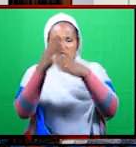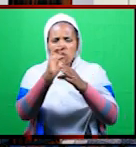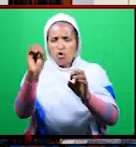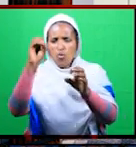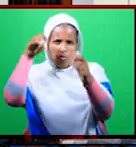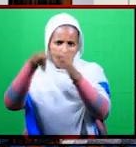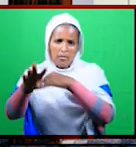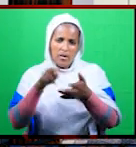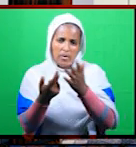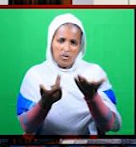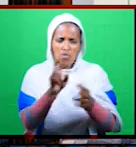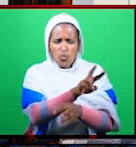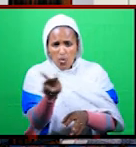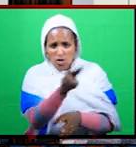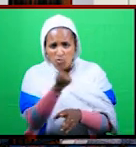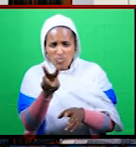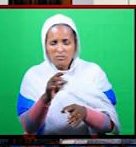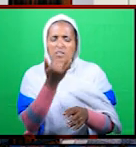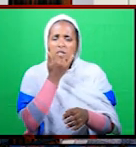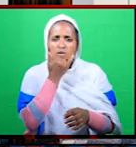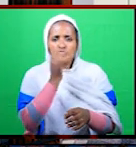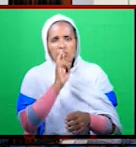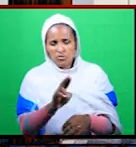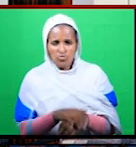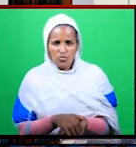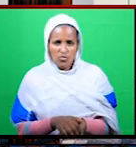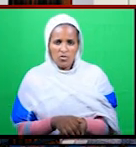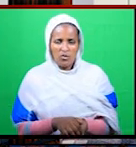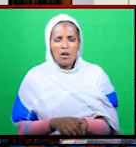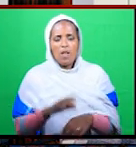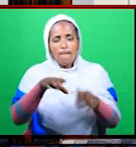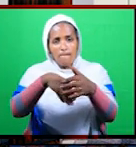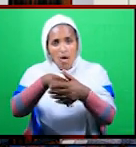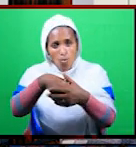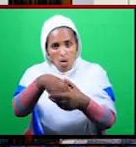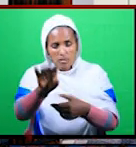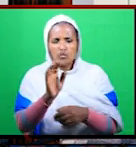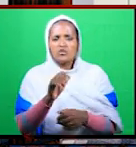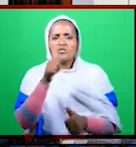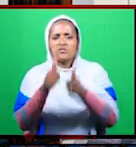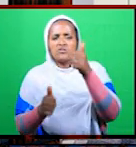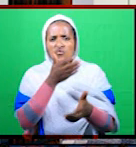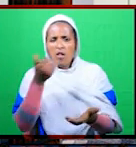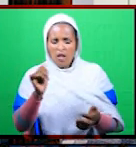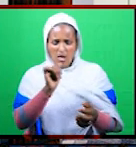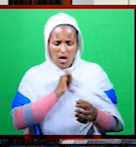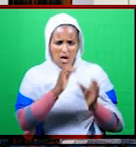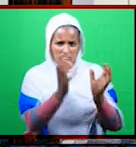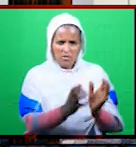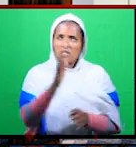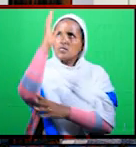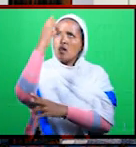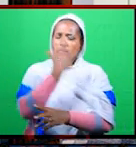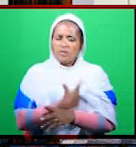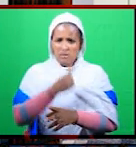እዚህ ደረጃ ዜሮ ውስጥ ይገባል ማለት ነው። እና ሁለቱም ጠርዝ የነኩ ስህተቶች ናቸው የሚሆኑት። የሚያዋጣው የድርሻን